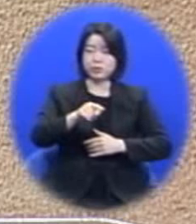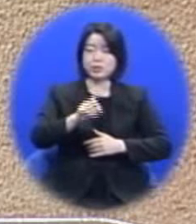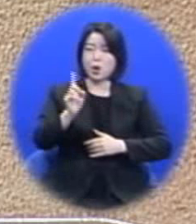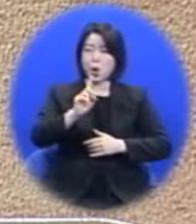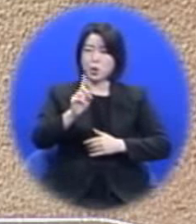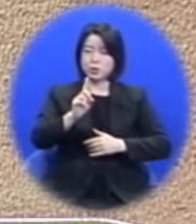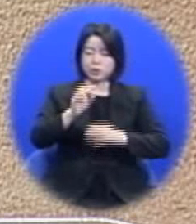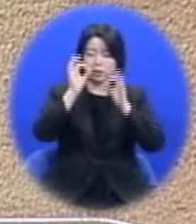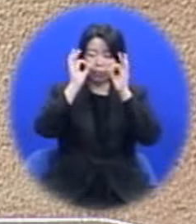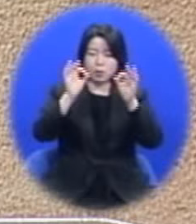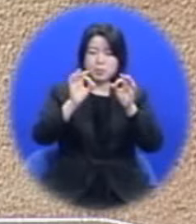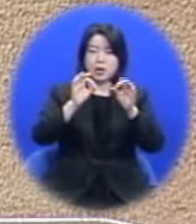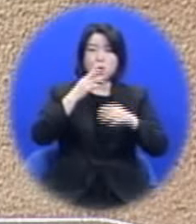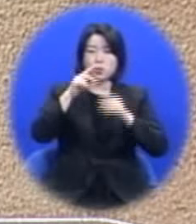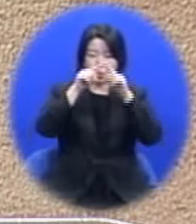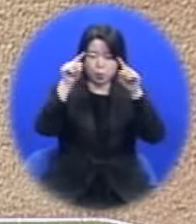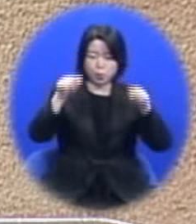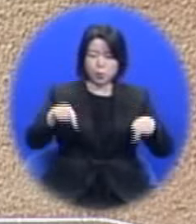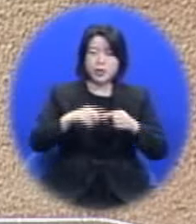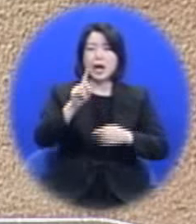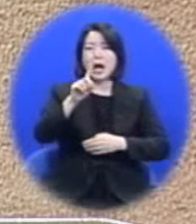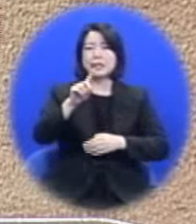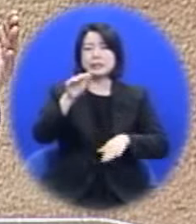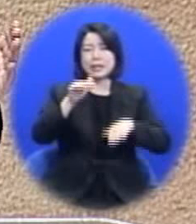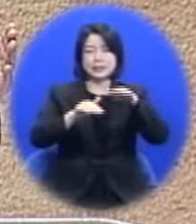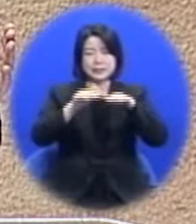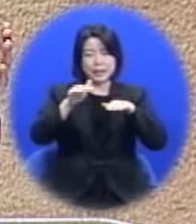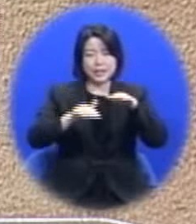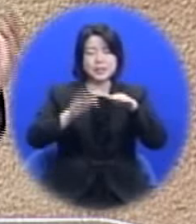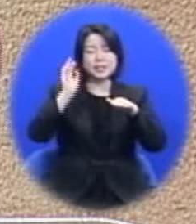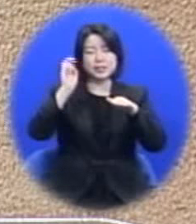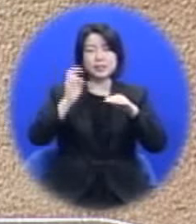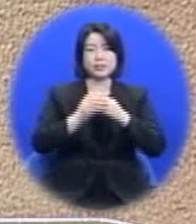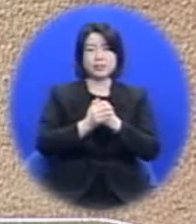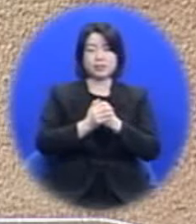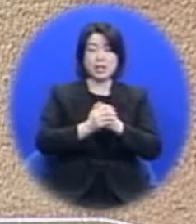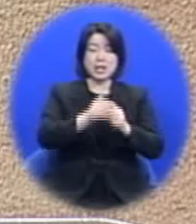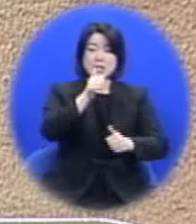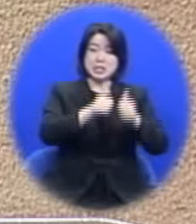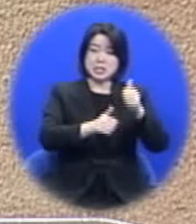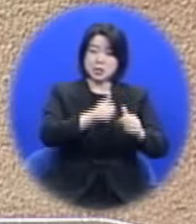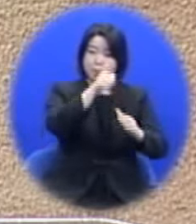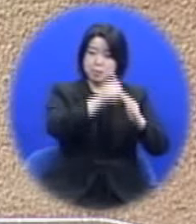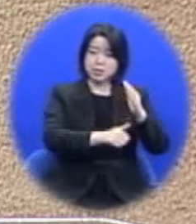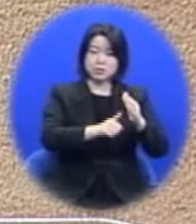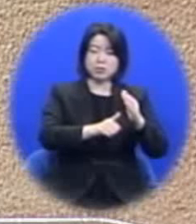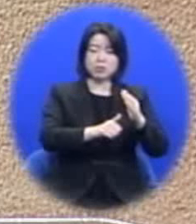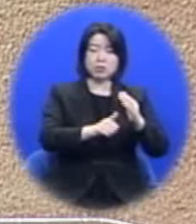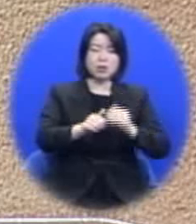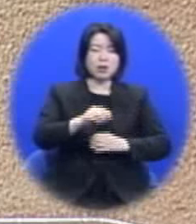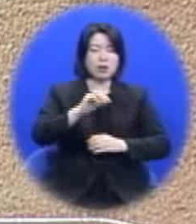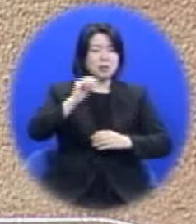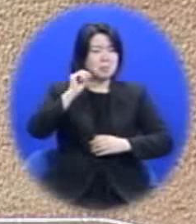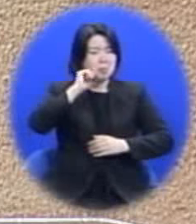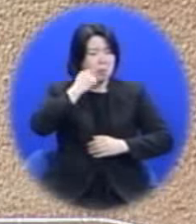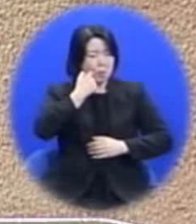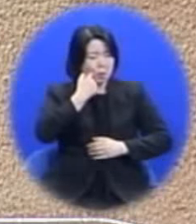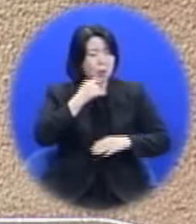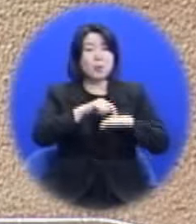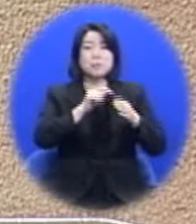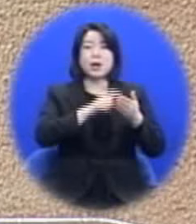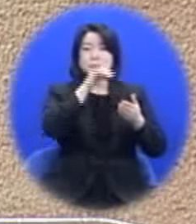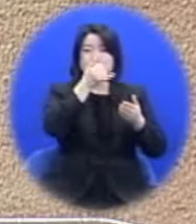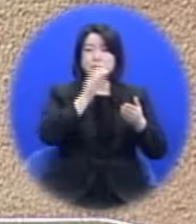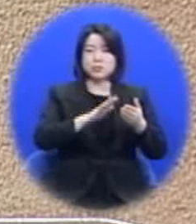종이 한 장 차이예요. 그렇게 시험이 들어서 못 살 것 같으니 또 그렇게 깨끗하게 아무